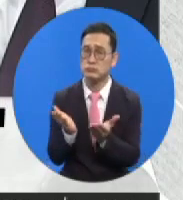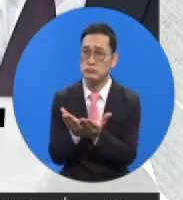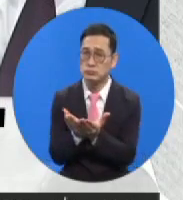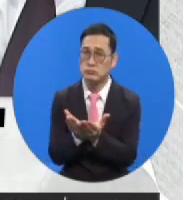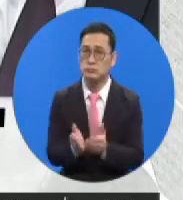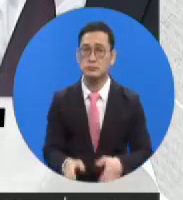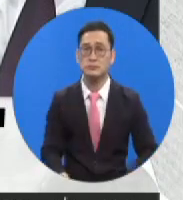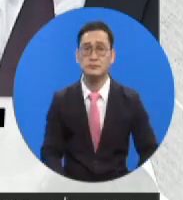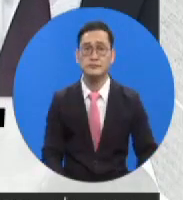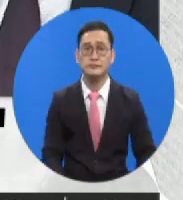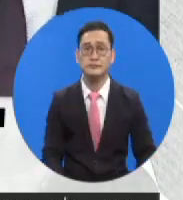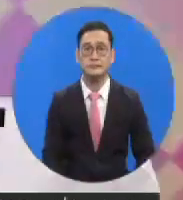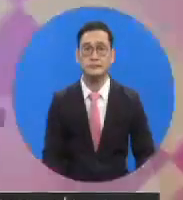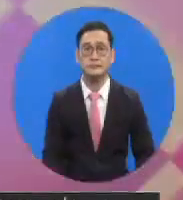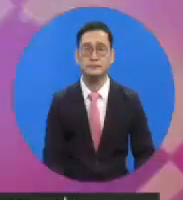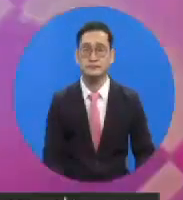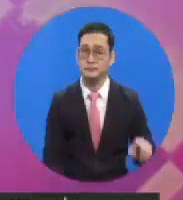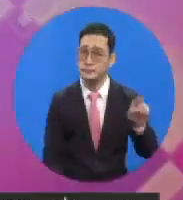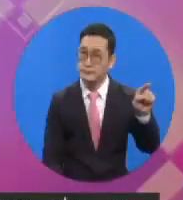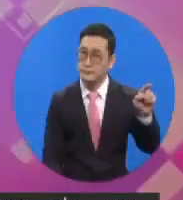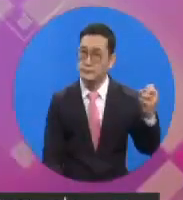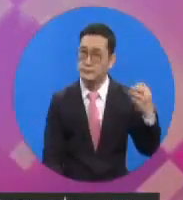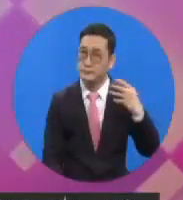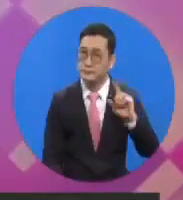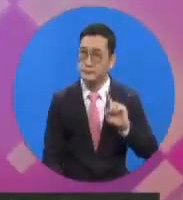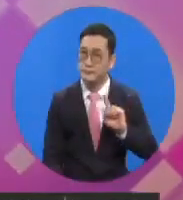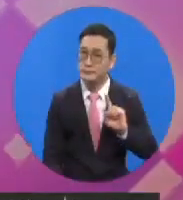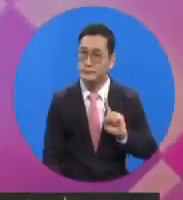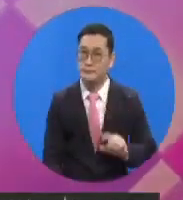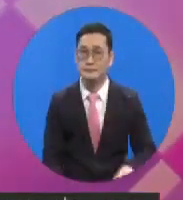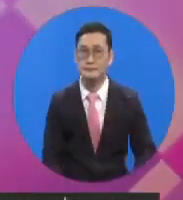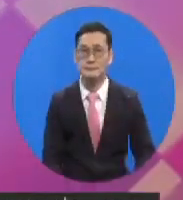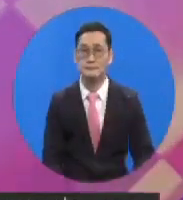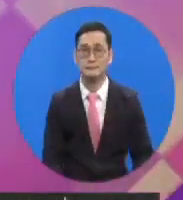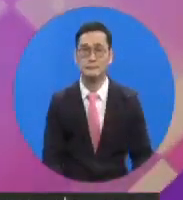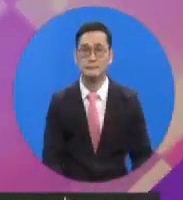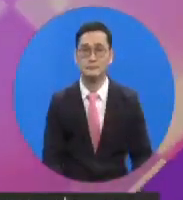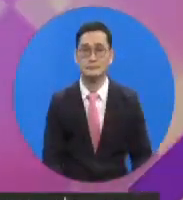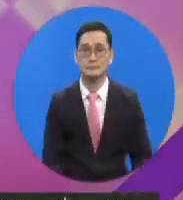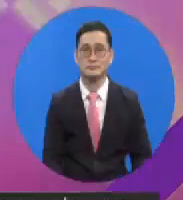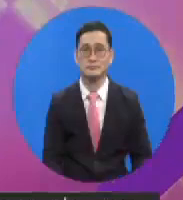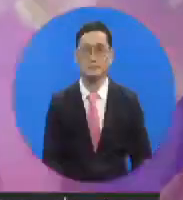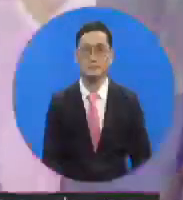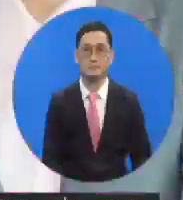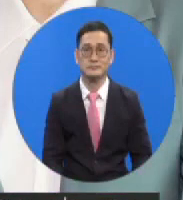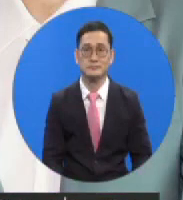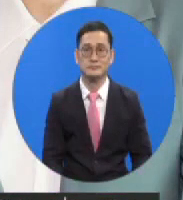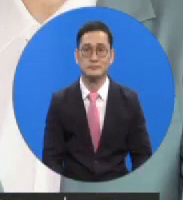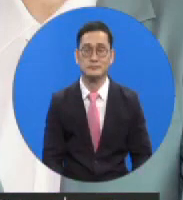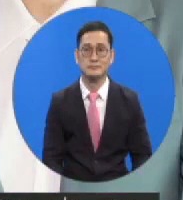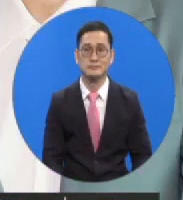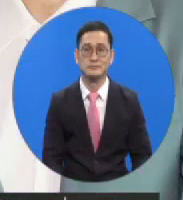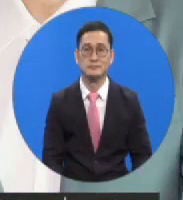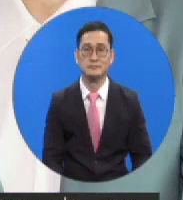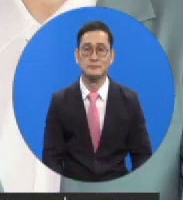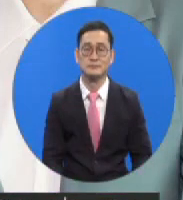듭니다. 그렇군요. 이에 대해서 추미애 법무부 장관의 반응도 나왔습니다. 즉각 반격했습니다.